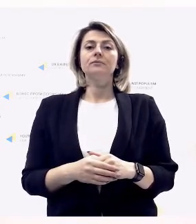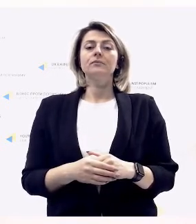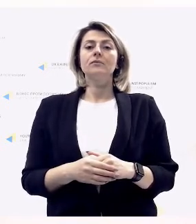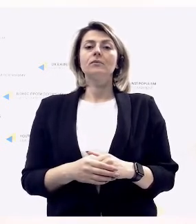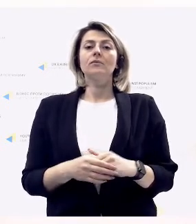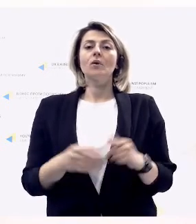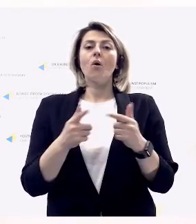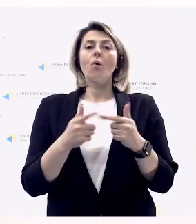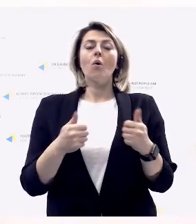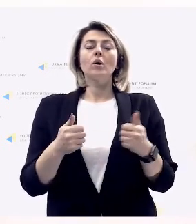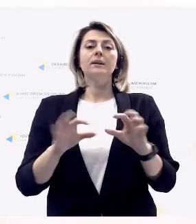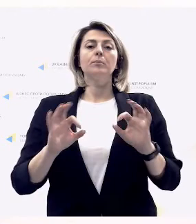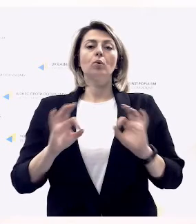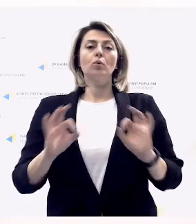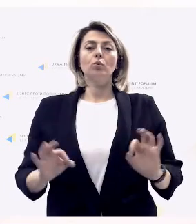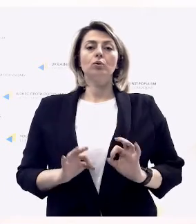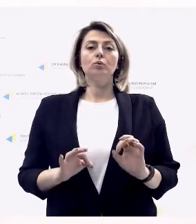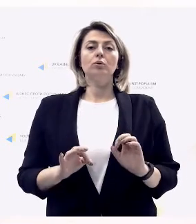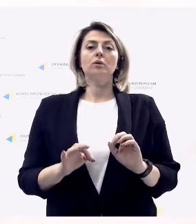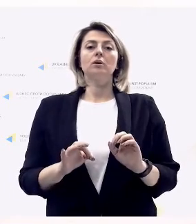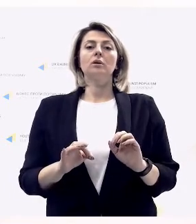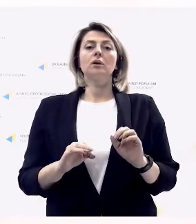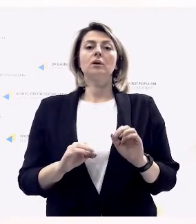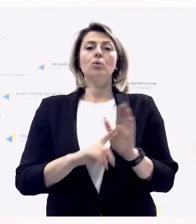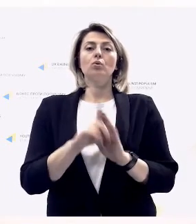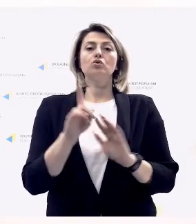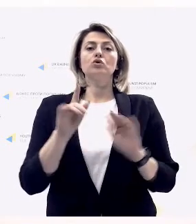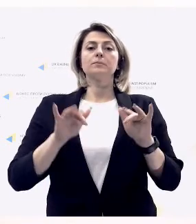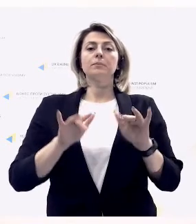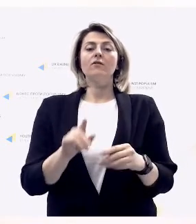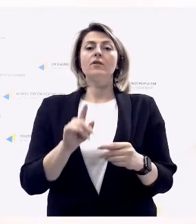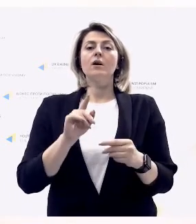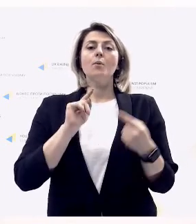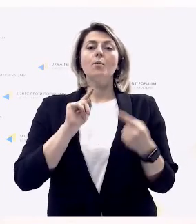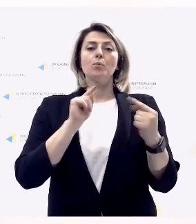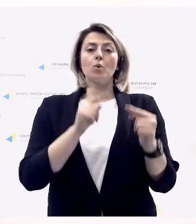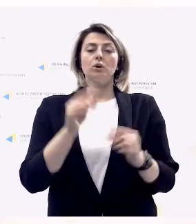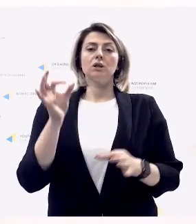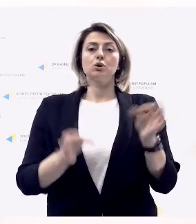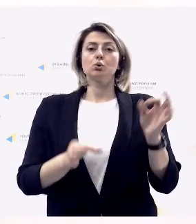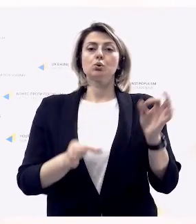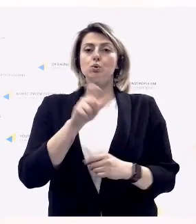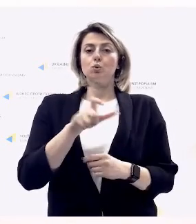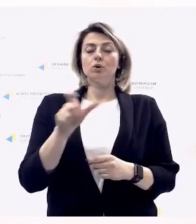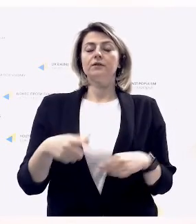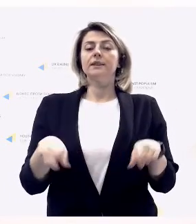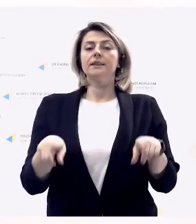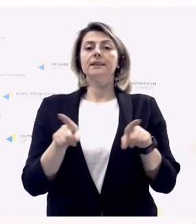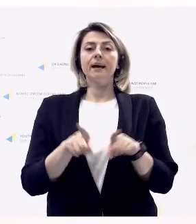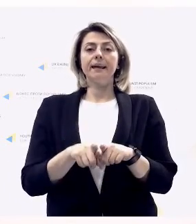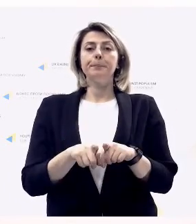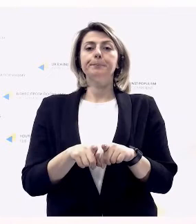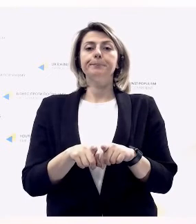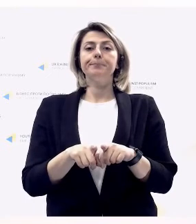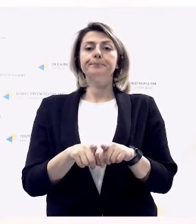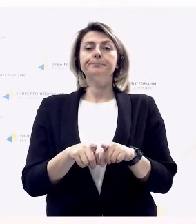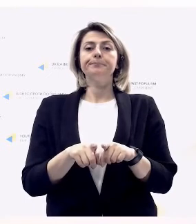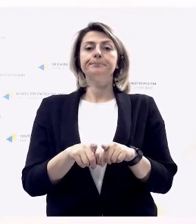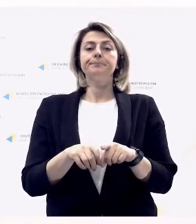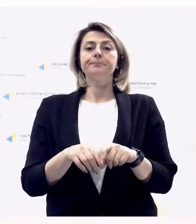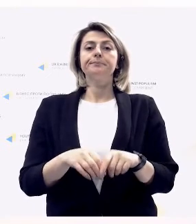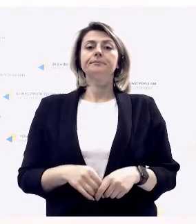органи прокуратури порушують справи проти суддів, такі